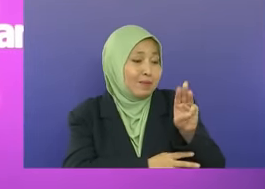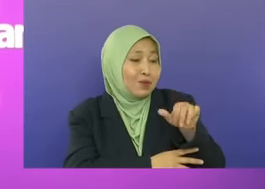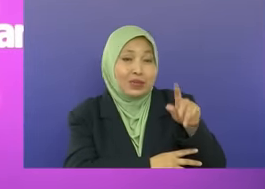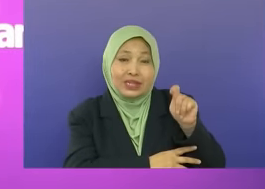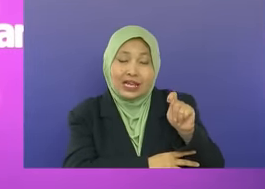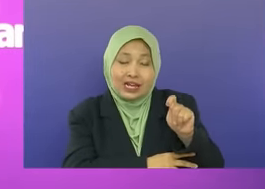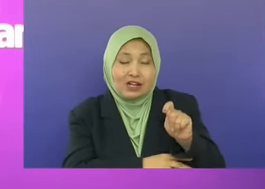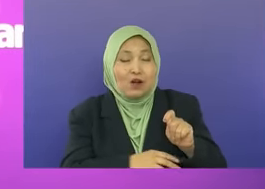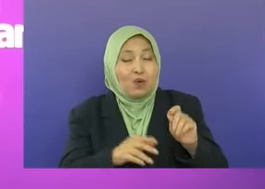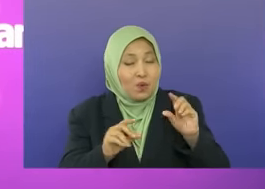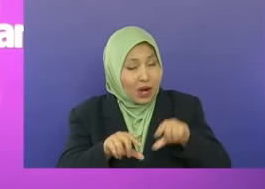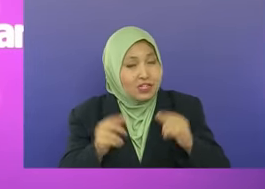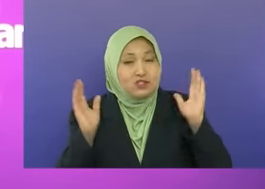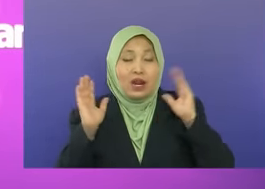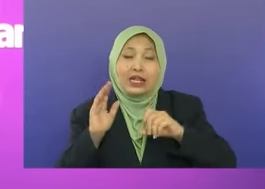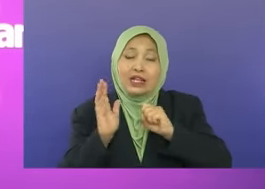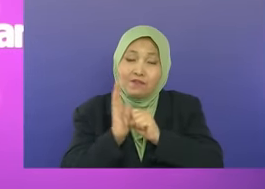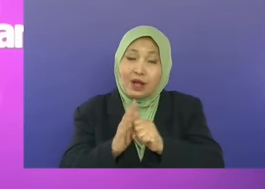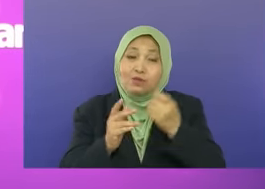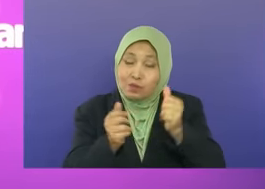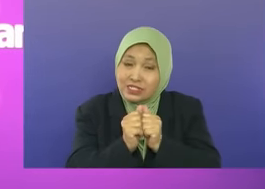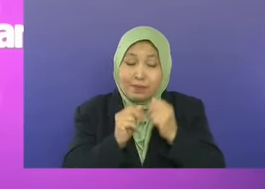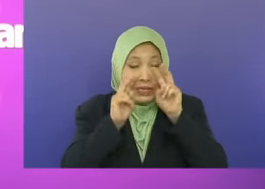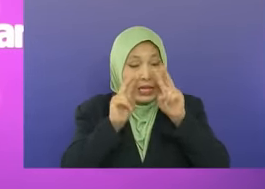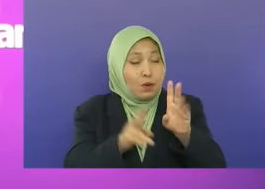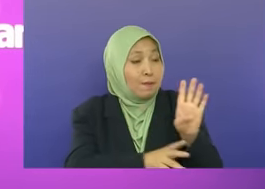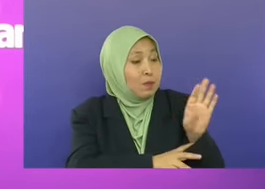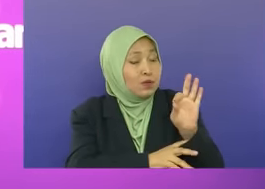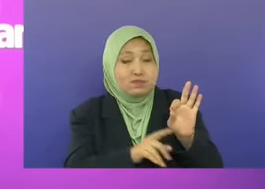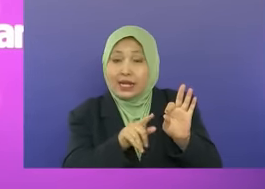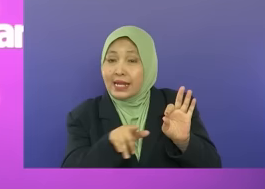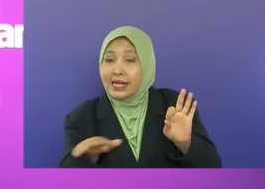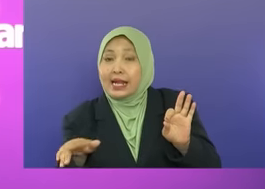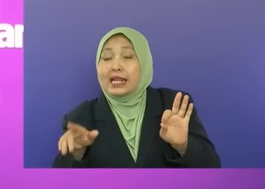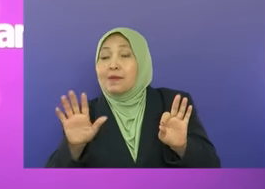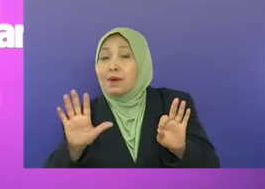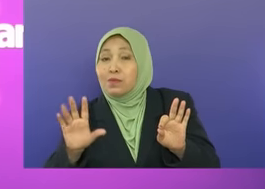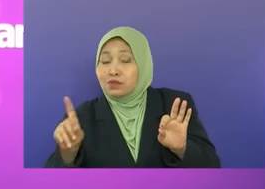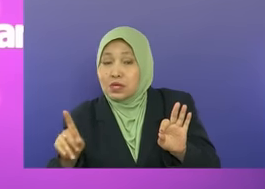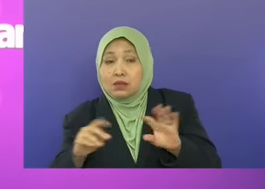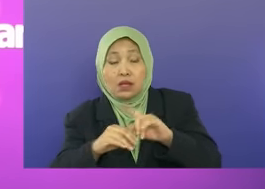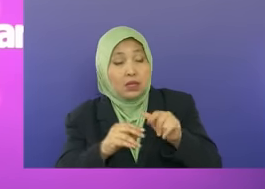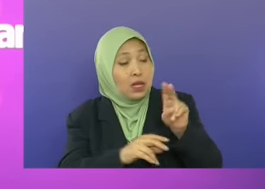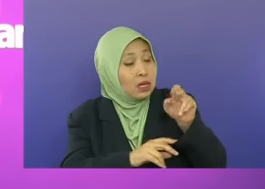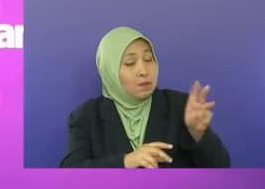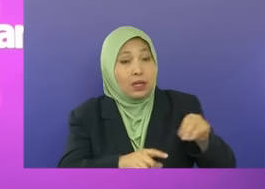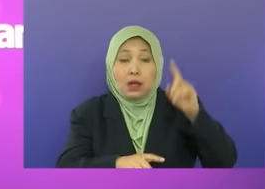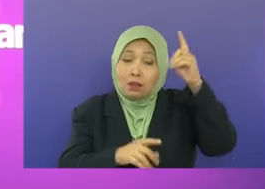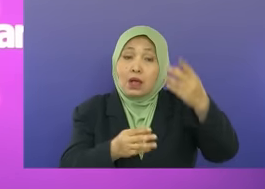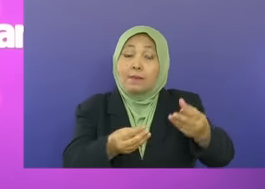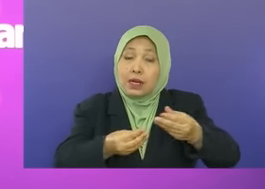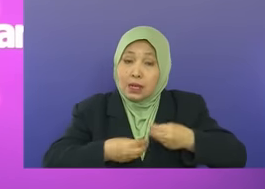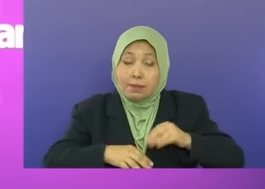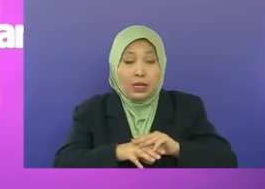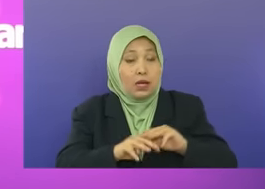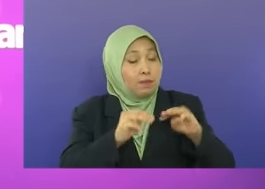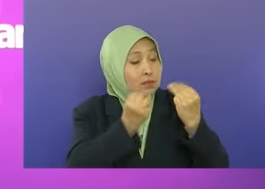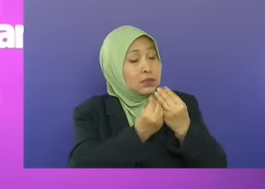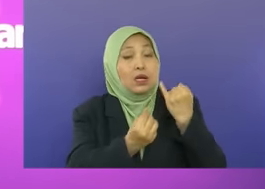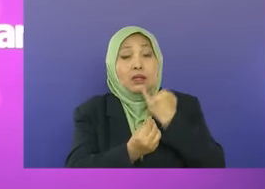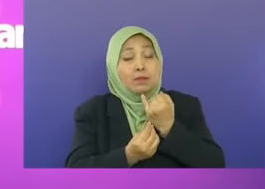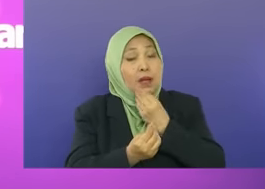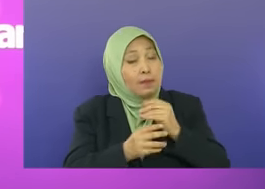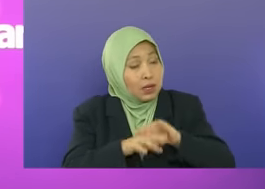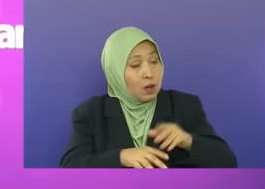pada hari ini untuk sama-sama kita melihat pada ayat 49 hingga 51 tentang nikmat-nikmat yang Allah berikan kepada Bani Israil kepada